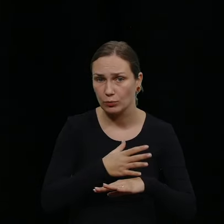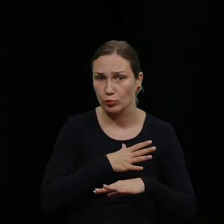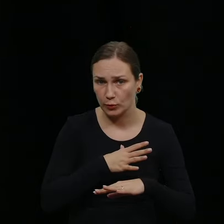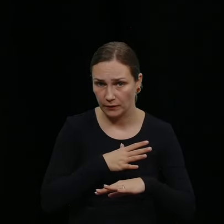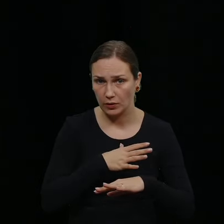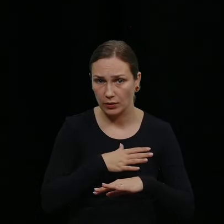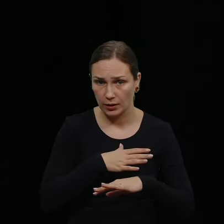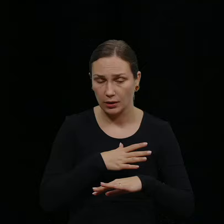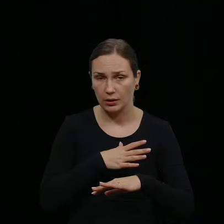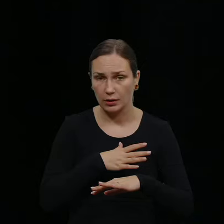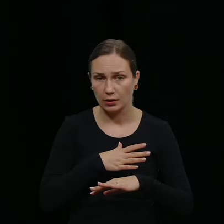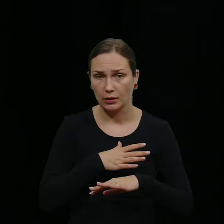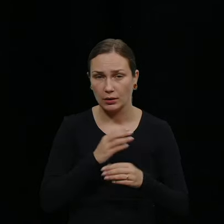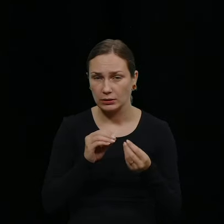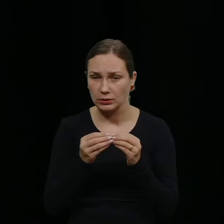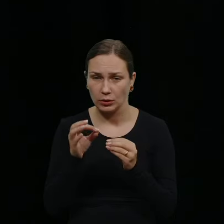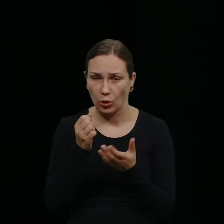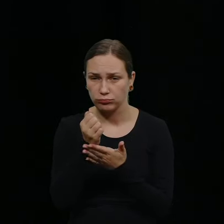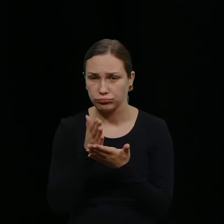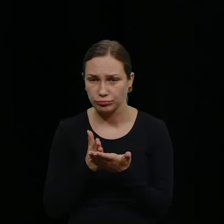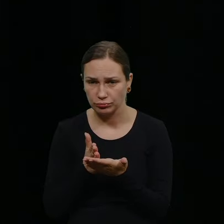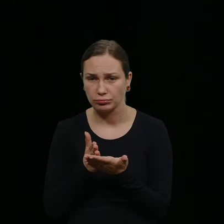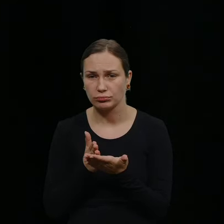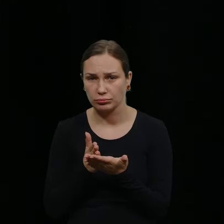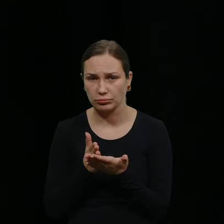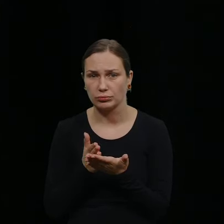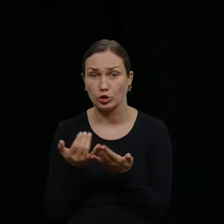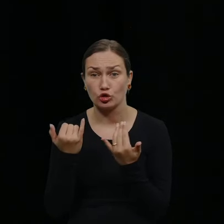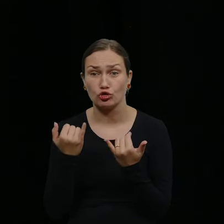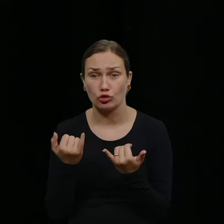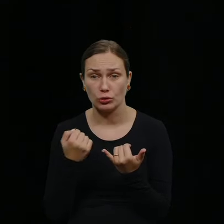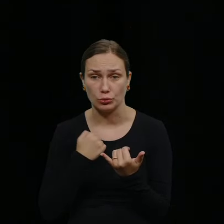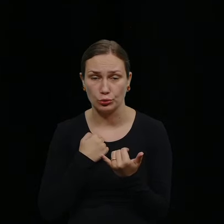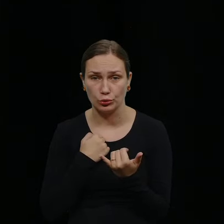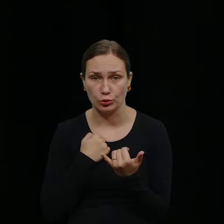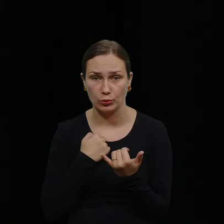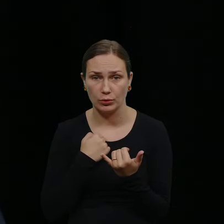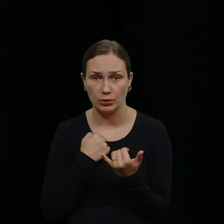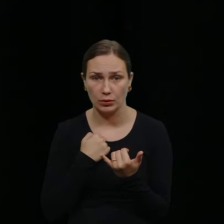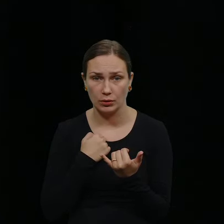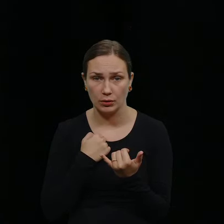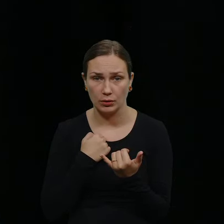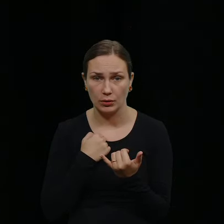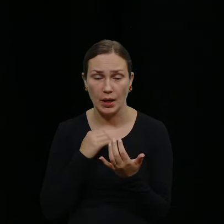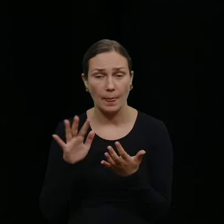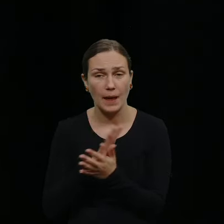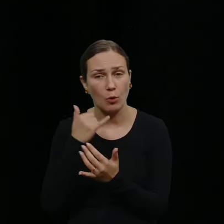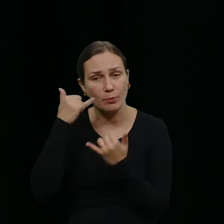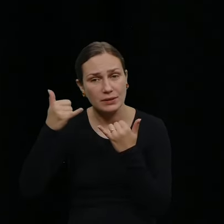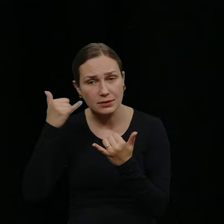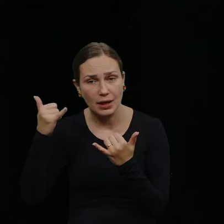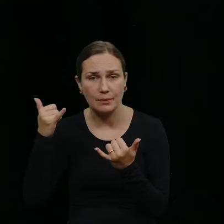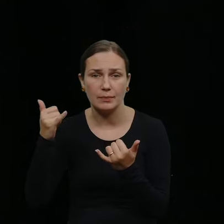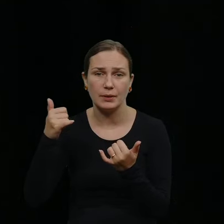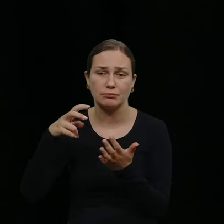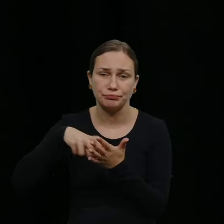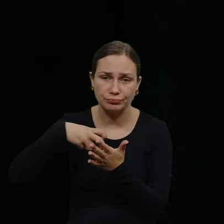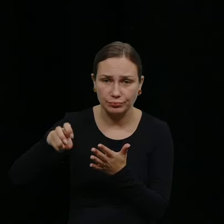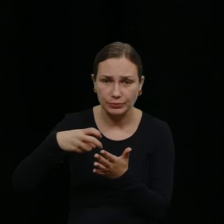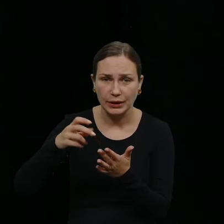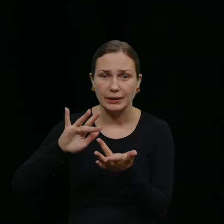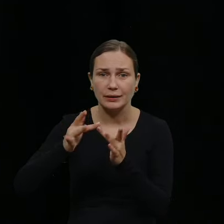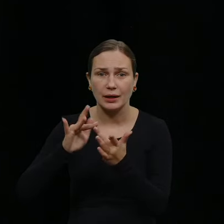reiškia, tame tarpe man, dėl paketo, ką mes šiandien turime, kad nemokamas kalbėjimas, nemokamas duomenų perdavimas